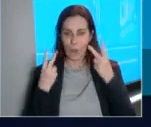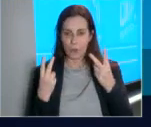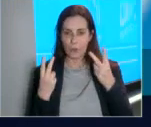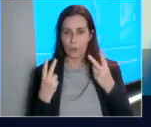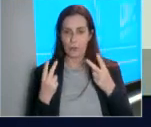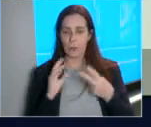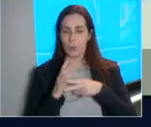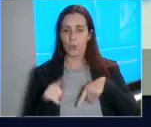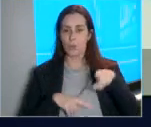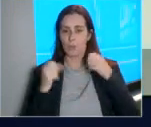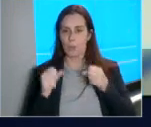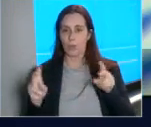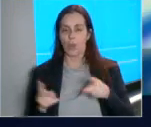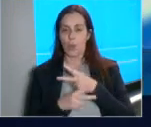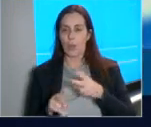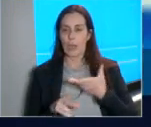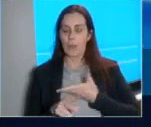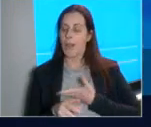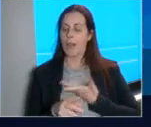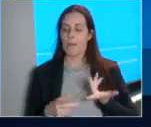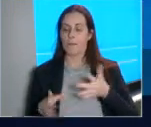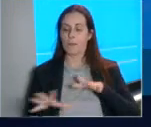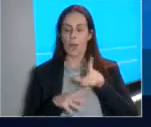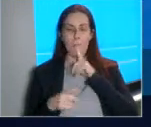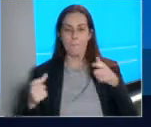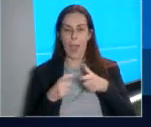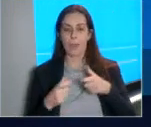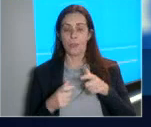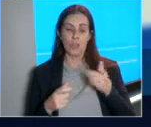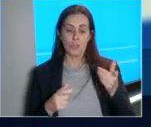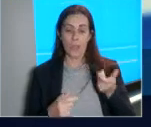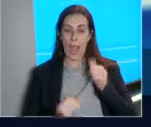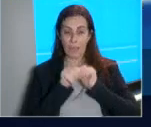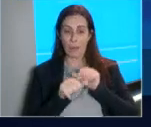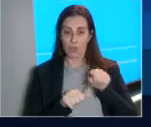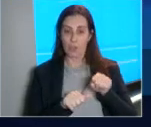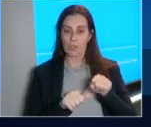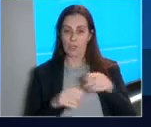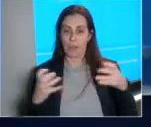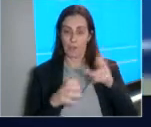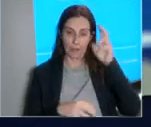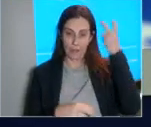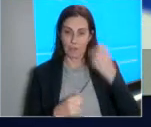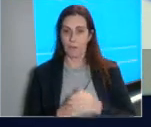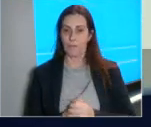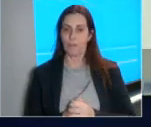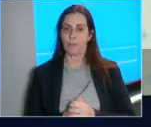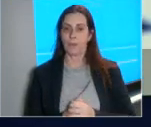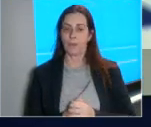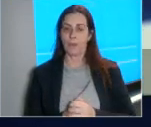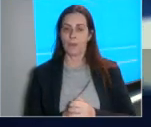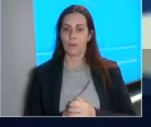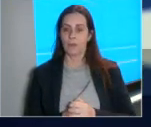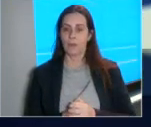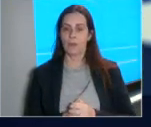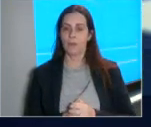האלה של מדיניות חוץ וביטחון לא יכול להישען על ממשלה שאחד היסודות המרכזיים שלה הוא עשייה ערבית, עשייה של